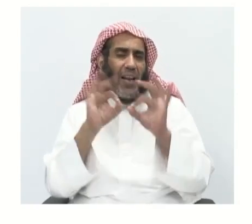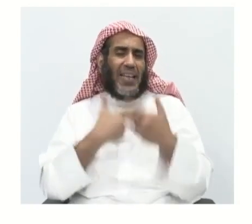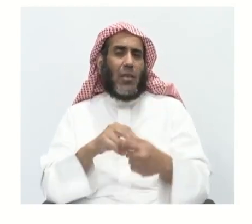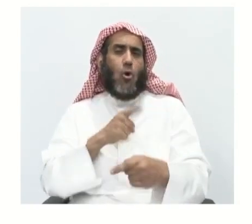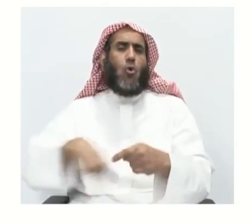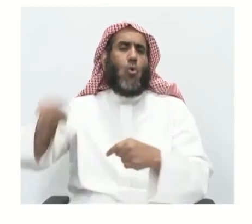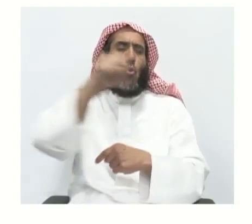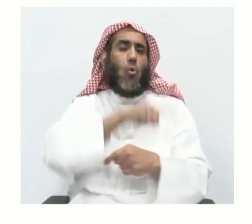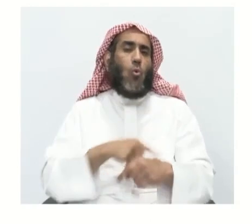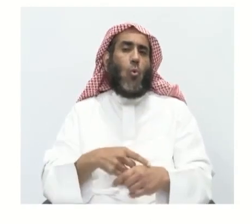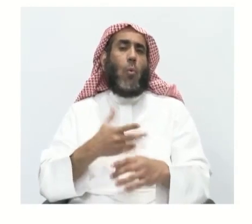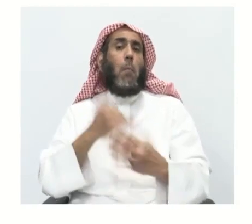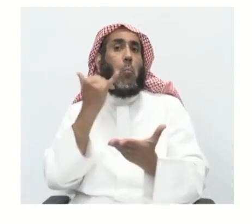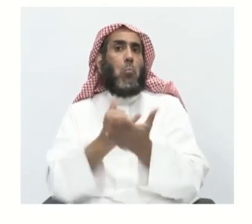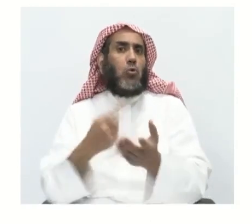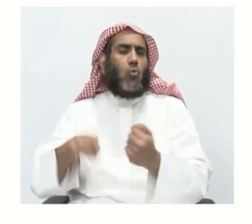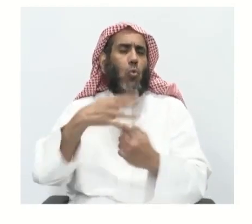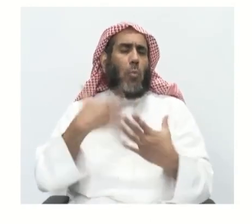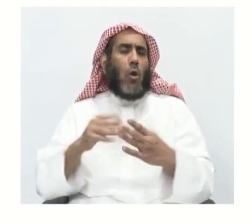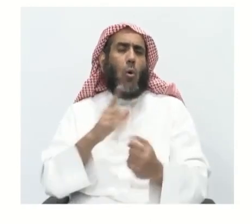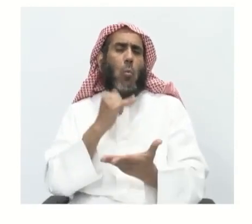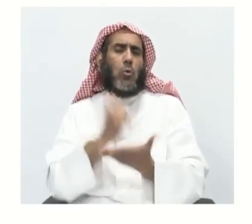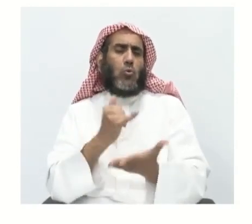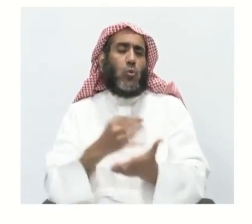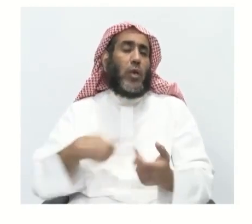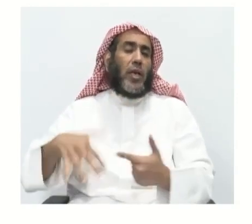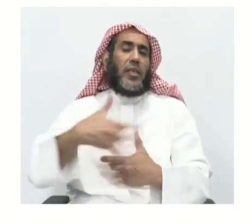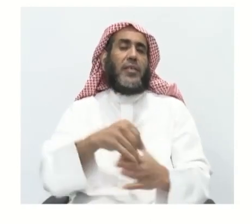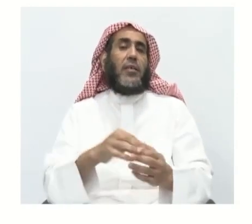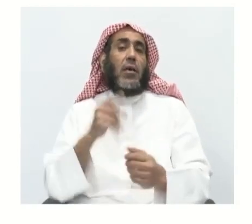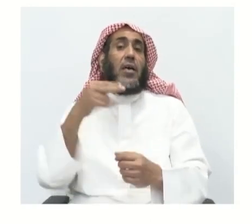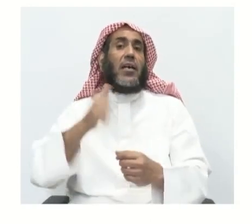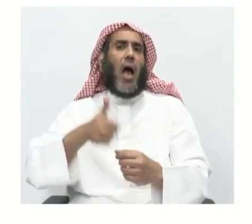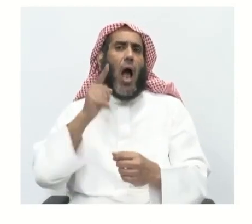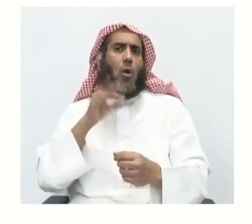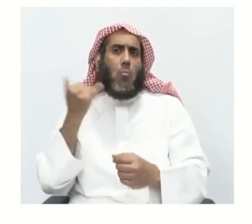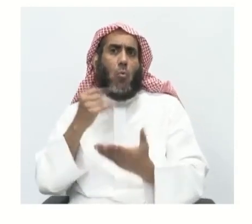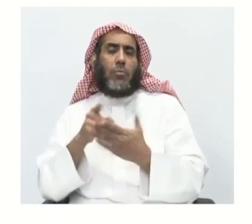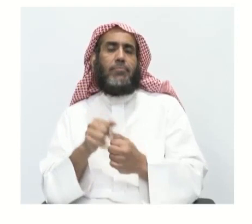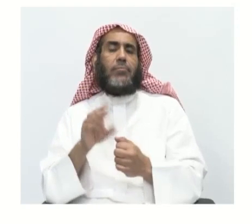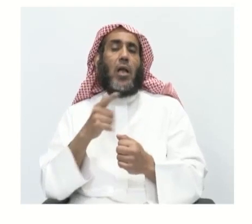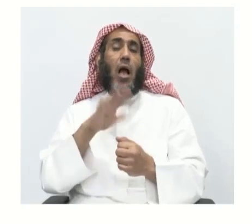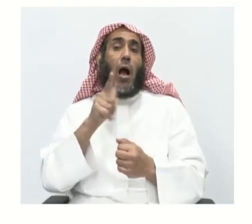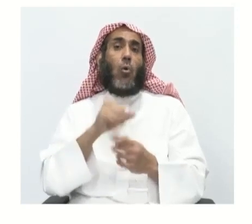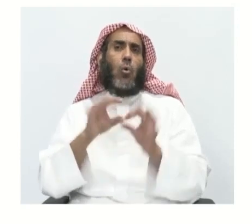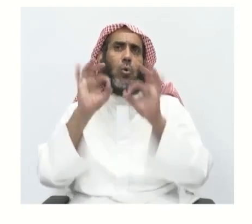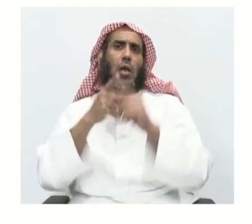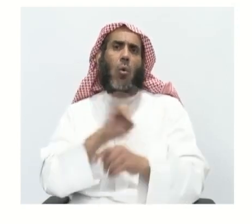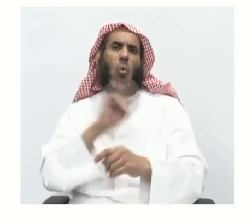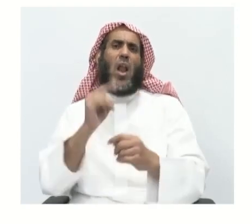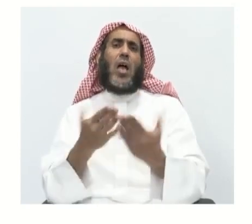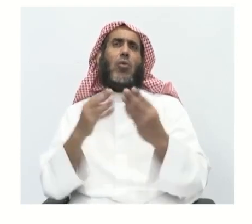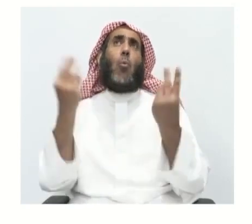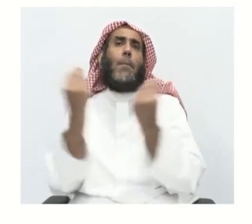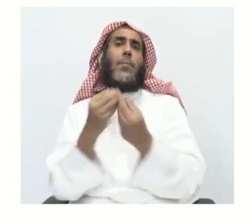كلكم راع وكلكم مسؤول رعيته راع لاحظ قوله تعالى ولا تدعوا مع